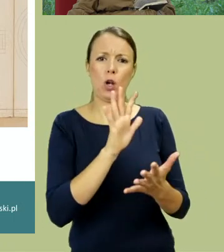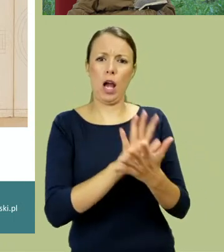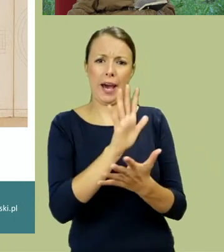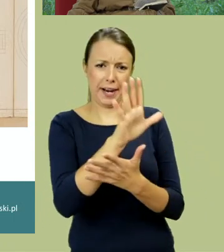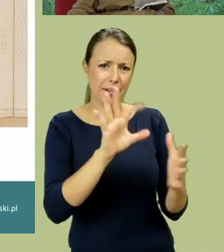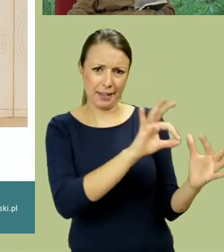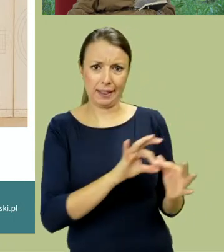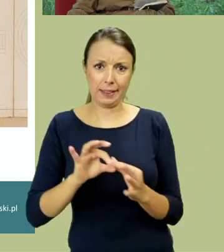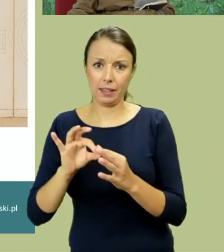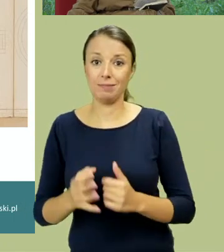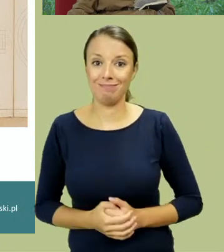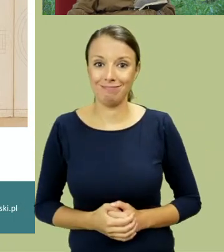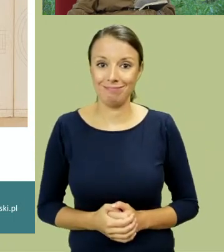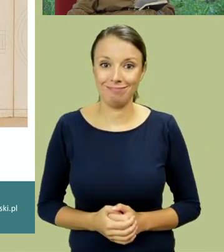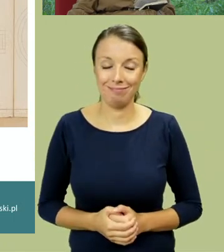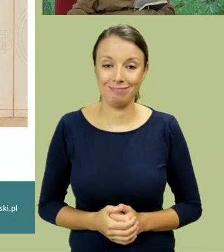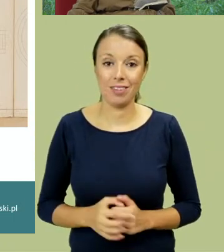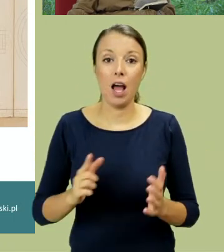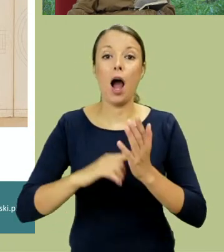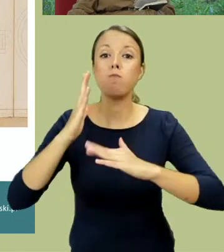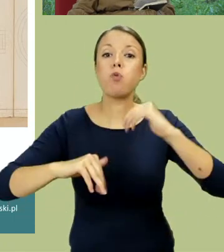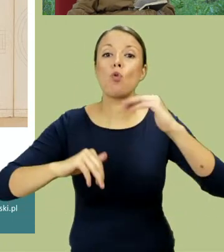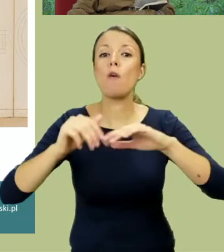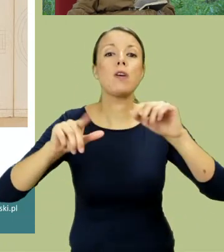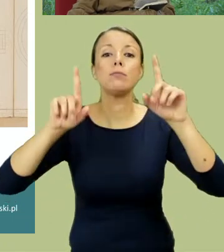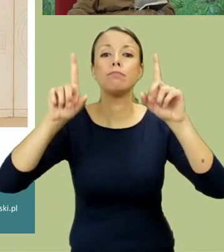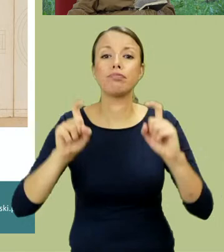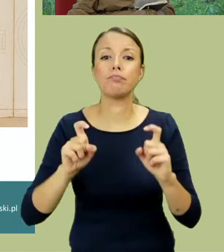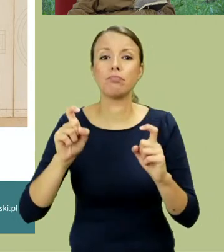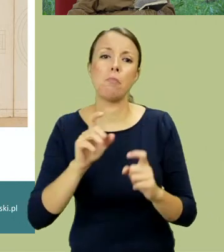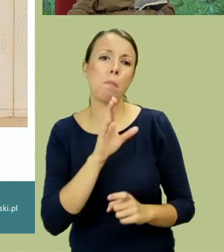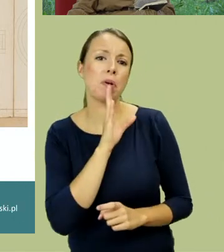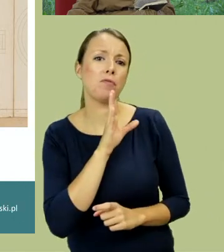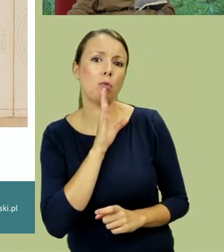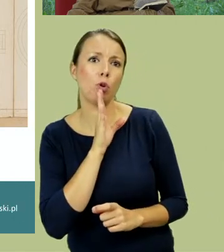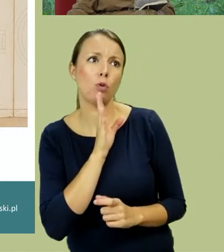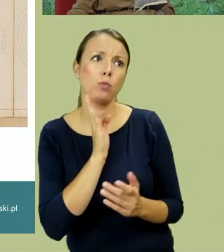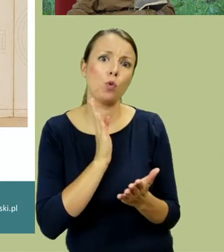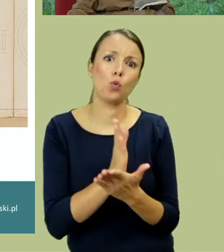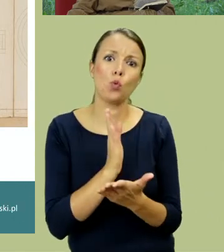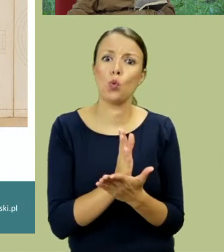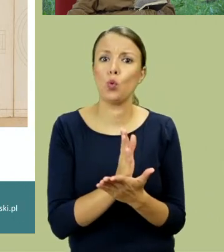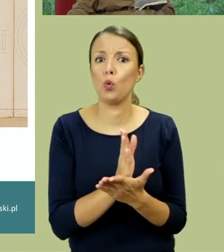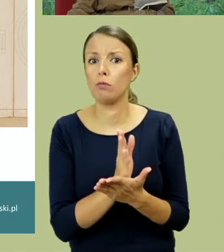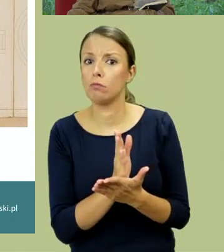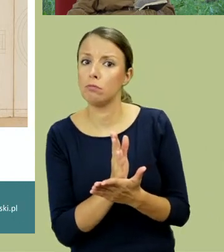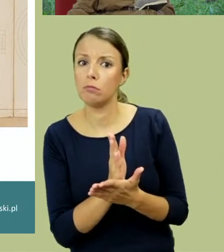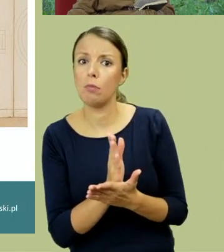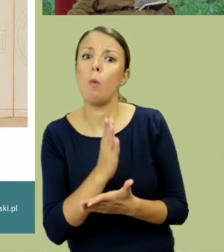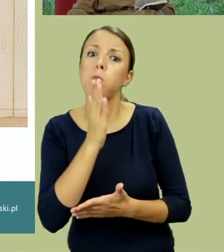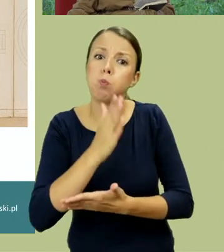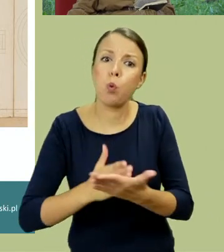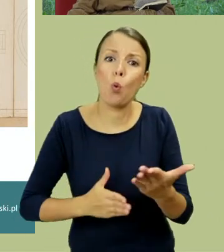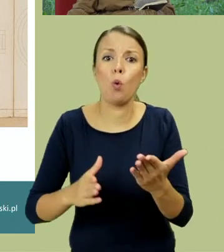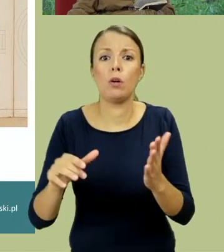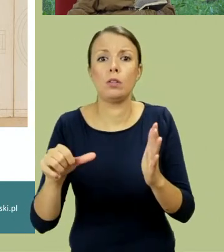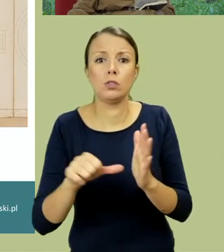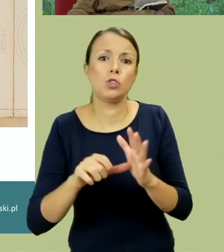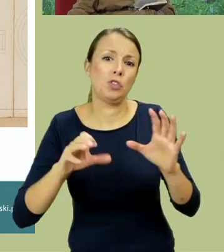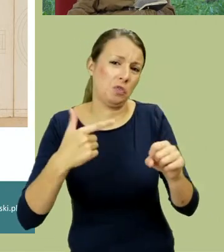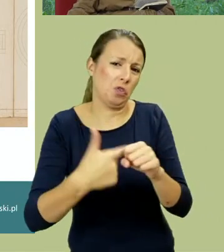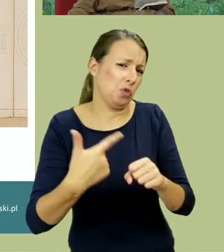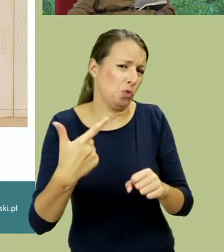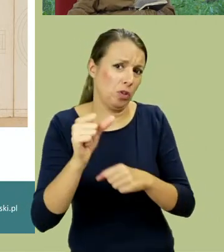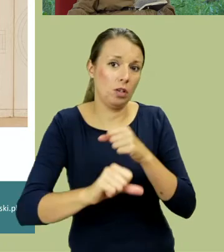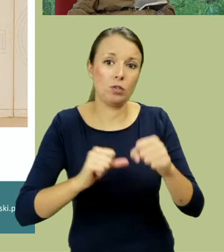i budowa rozpoczęła się prawdopodobnie już w połowie 2022 roku, a